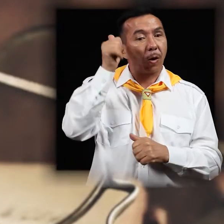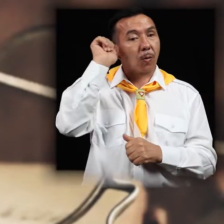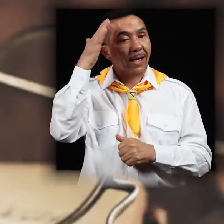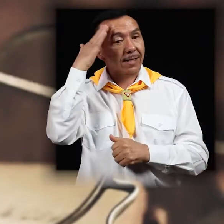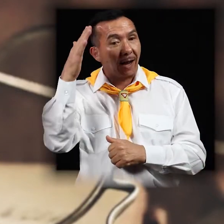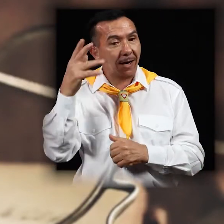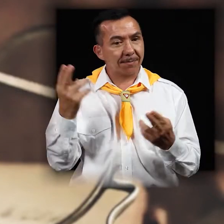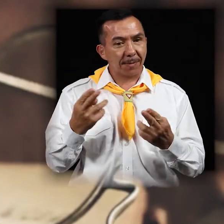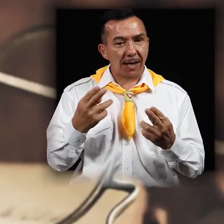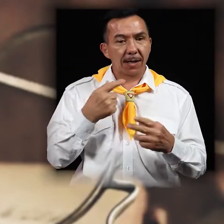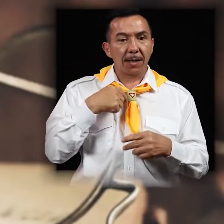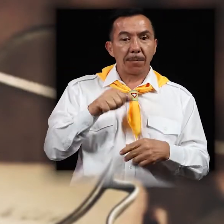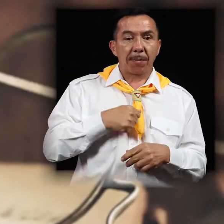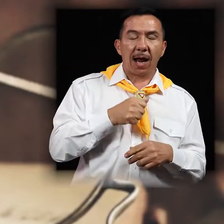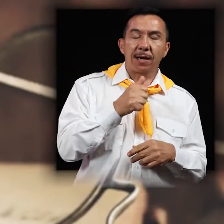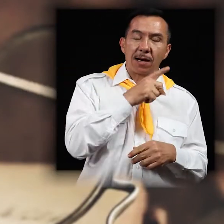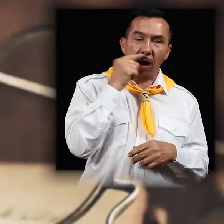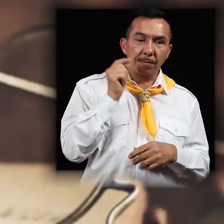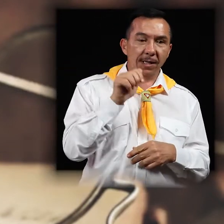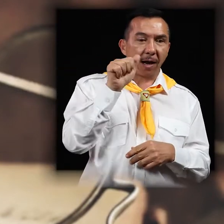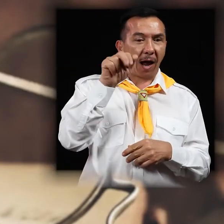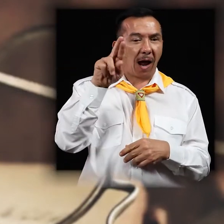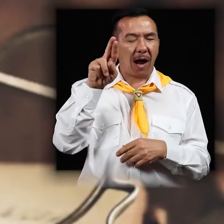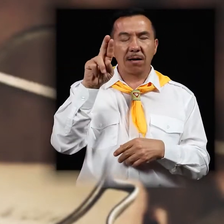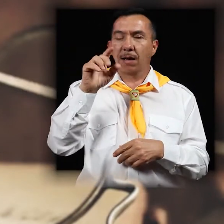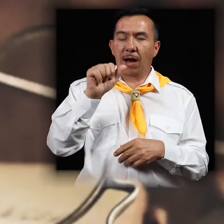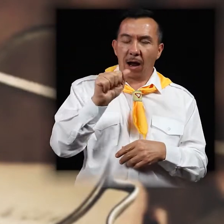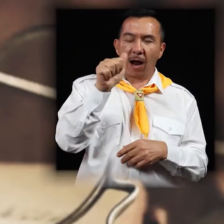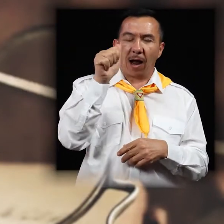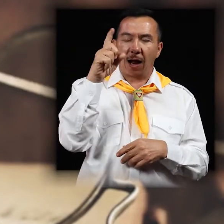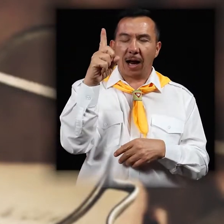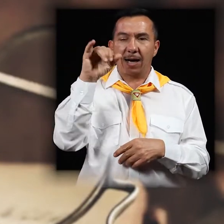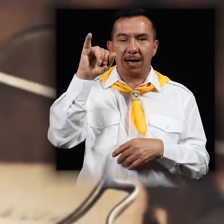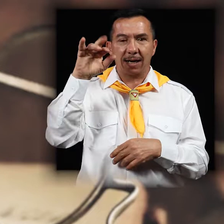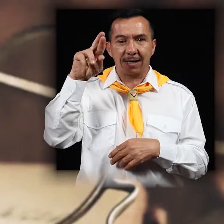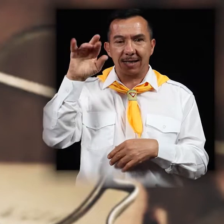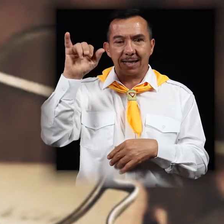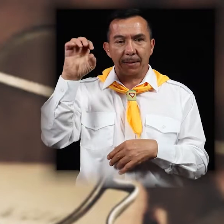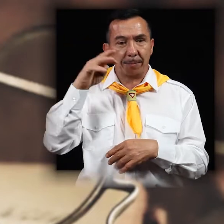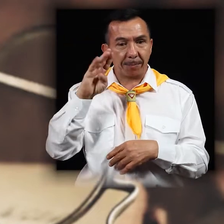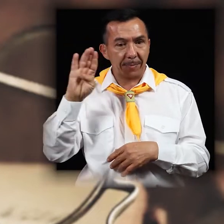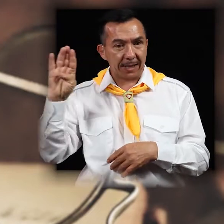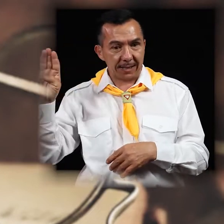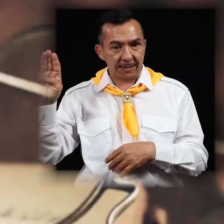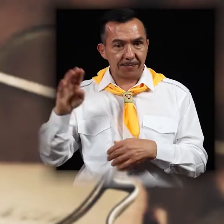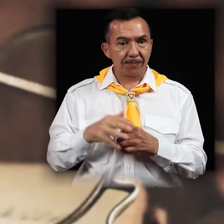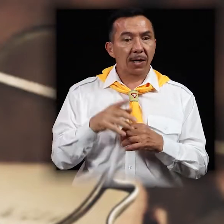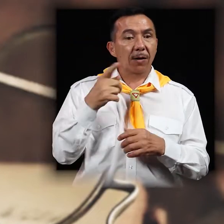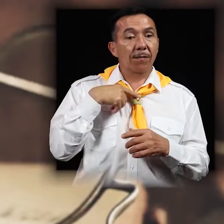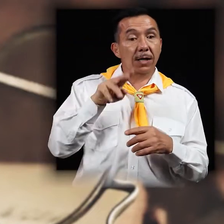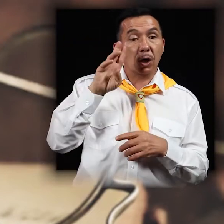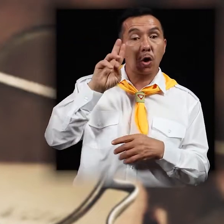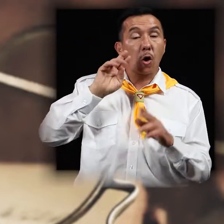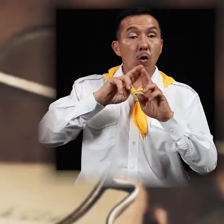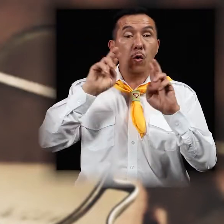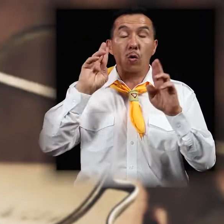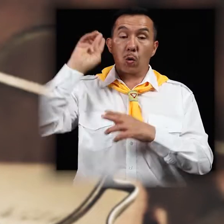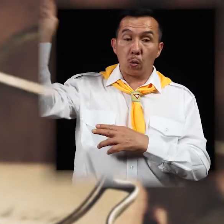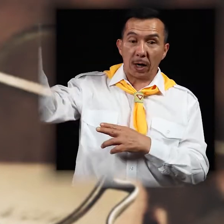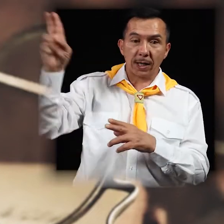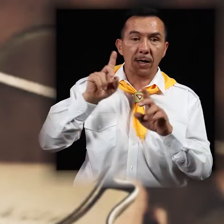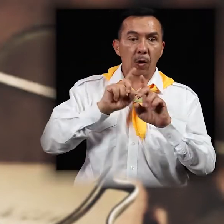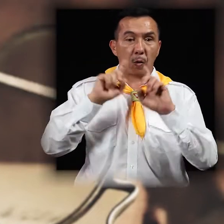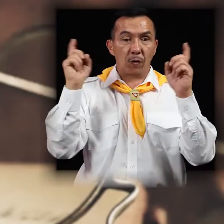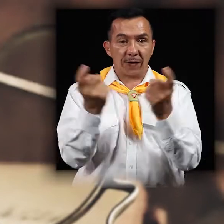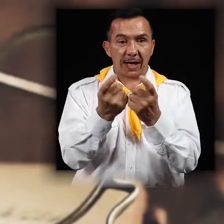Goeiedag maat, my naam is Adrie Breed. Ek is van die Noordelike Konferensie van Suid-Afrika. Ek vorm deel